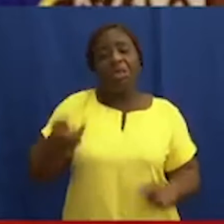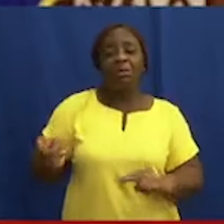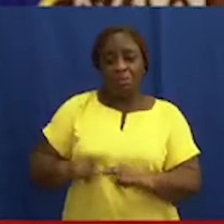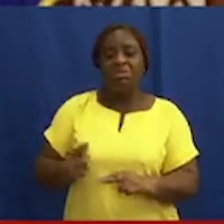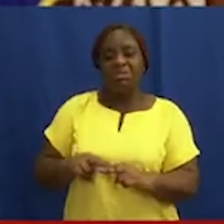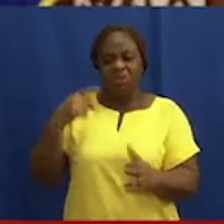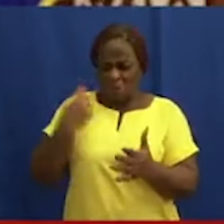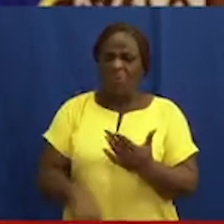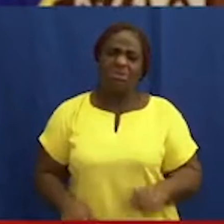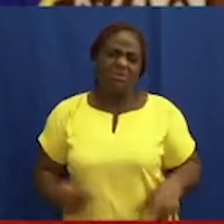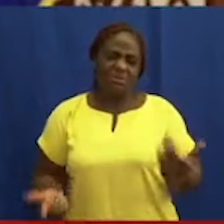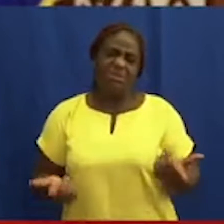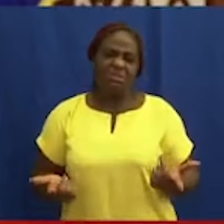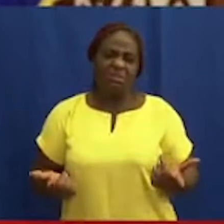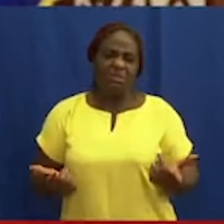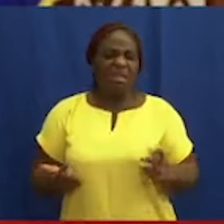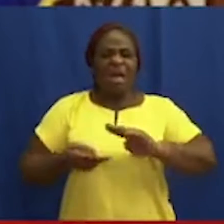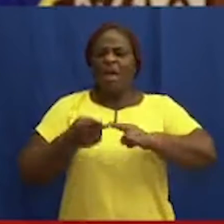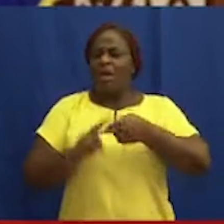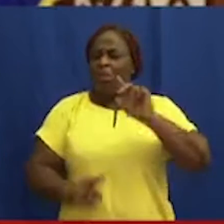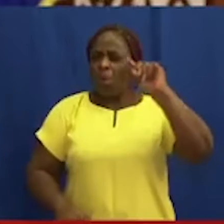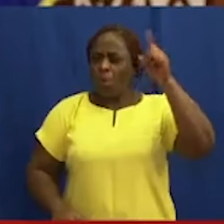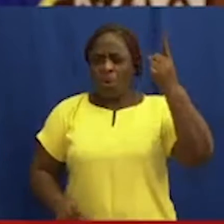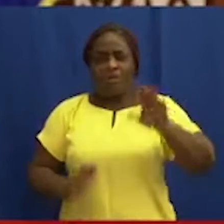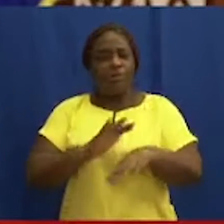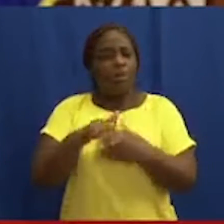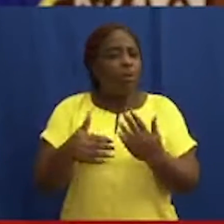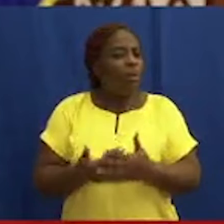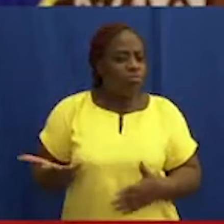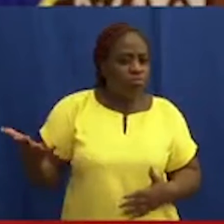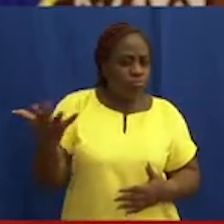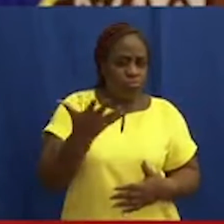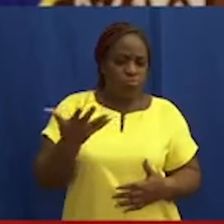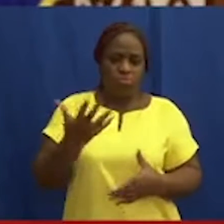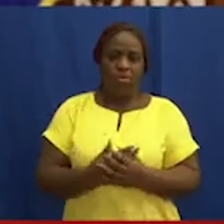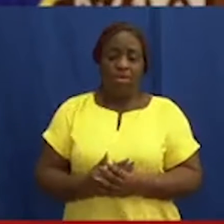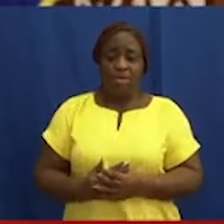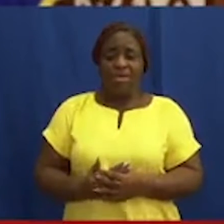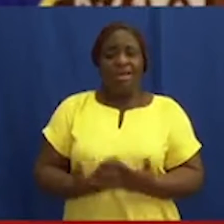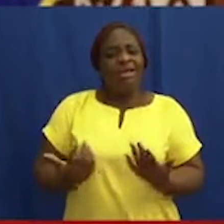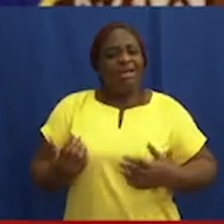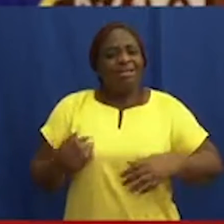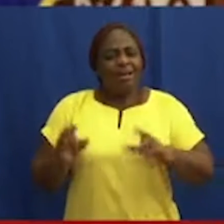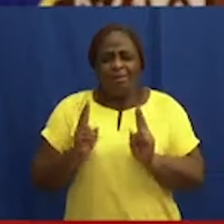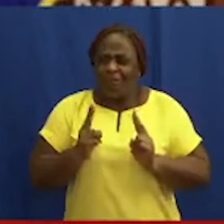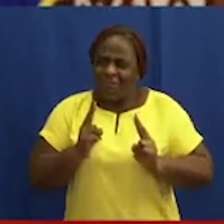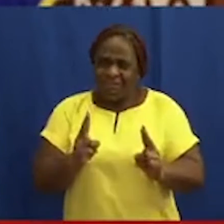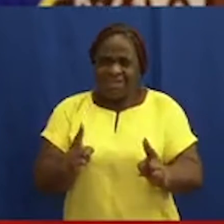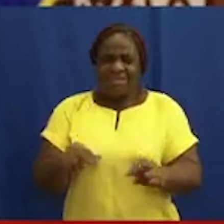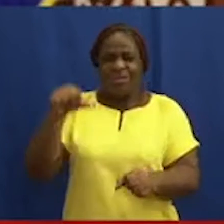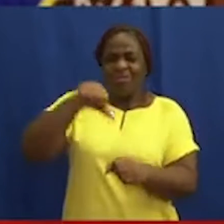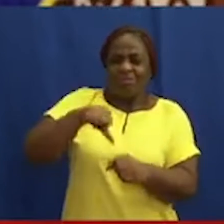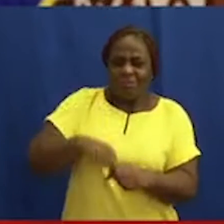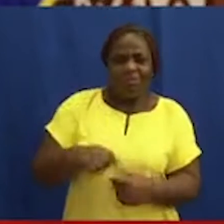ne hakan kuma gwamnati na kokari na ganin cewa ta samu watan wasu hanyoyi